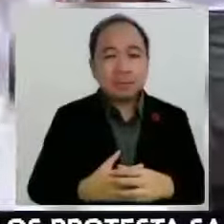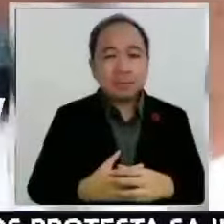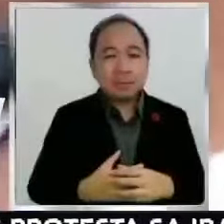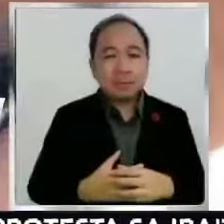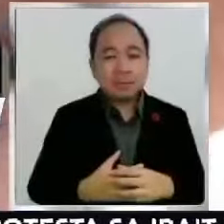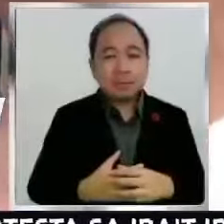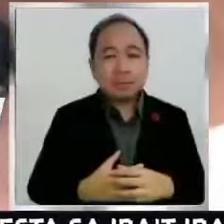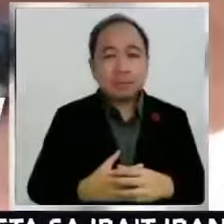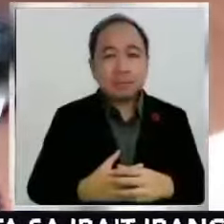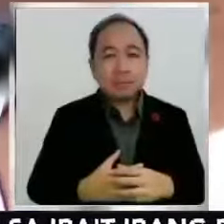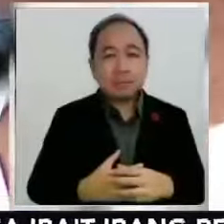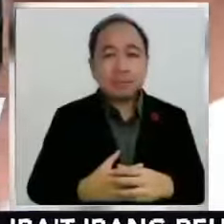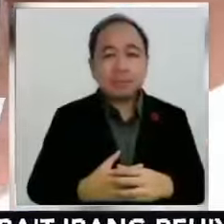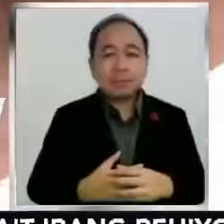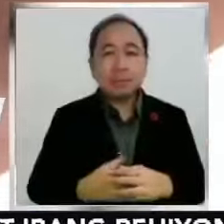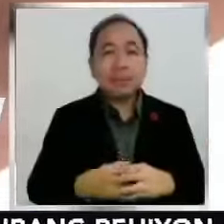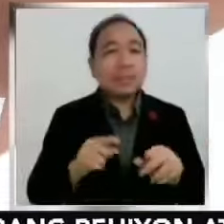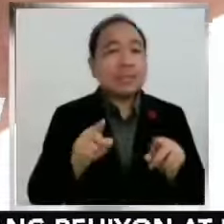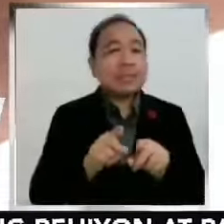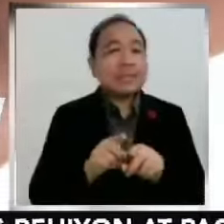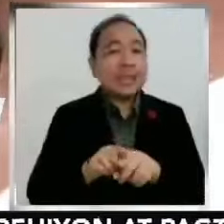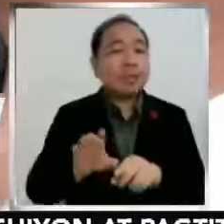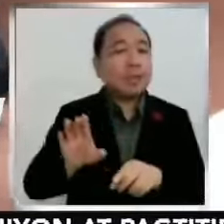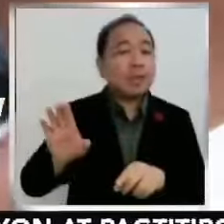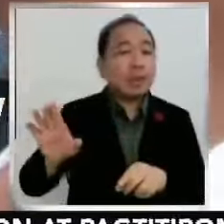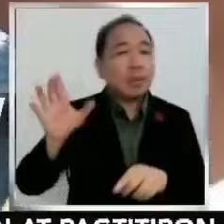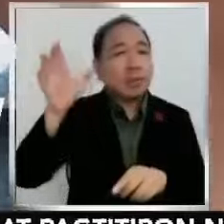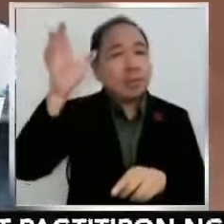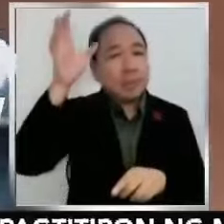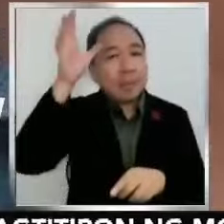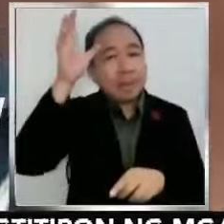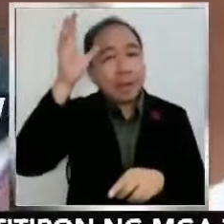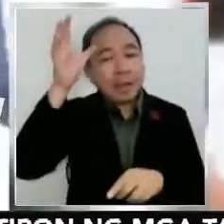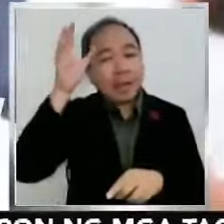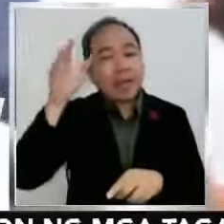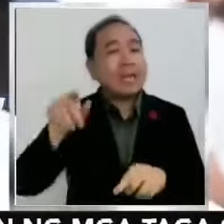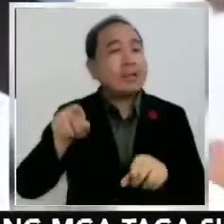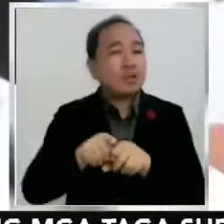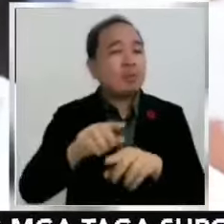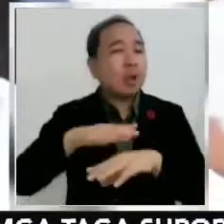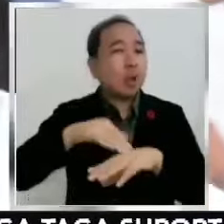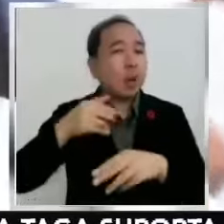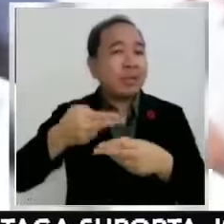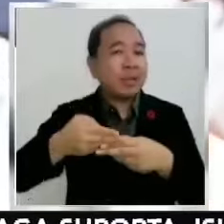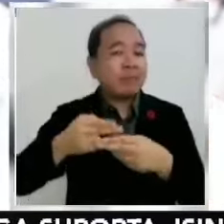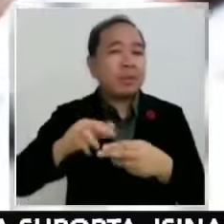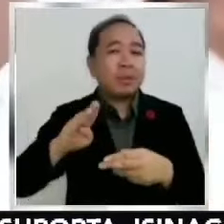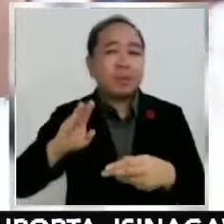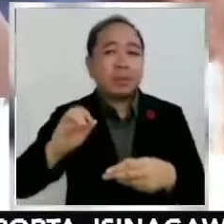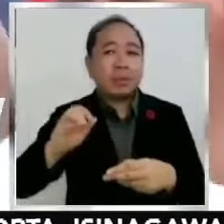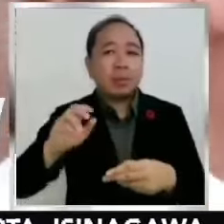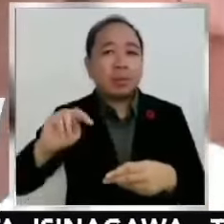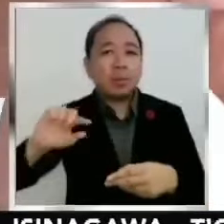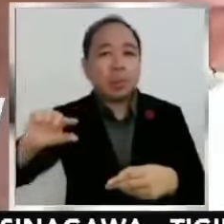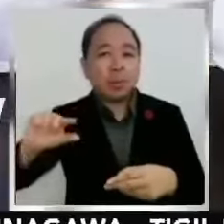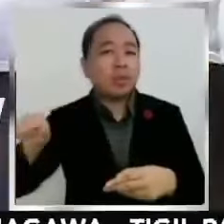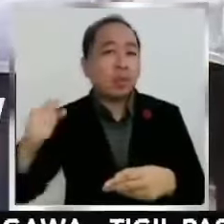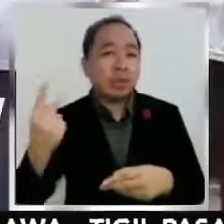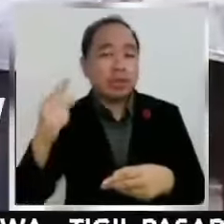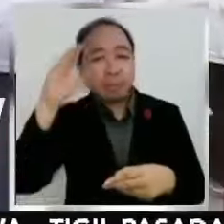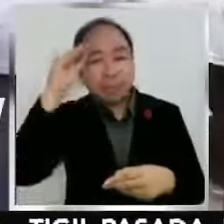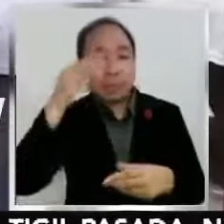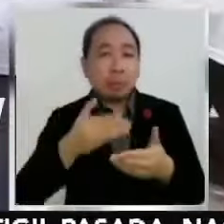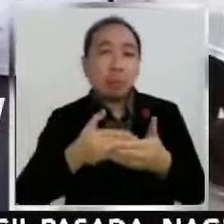Junior din ng kanyang ama at Bong din kung tawagin ang pamilya. Isa ang lalaking ito na nagpunta sa Commonwealth Avenue sa Quezon